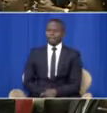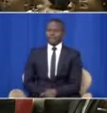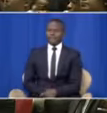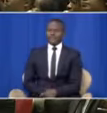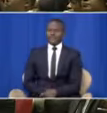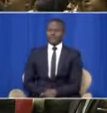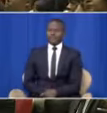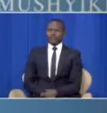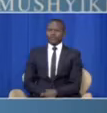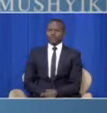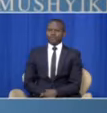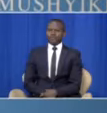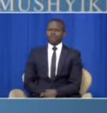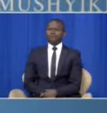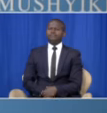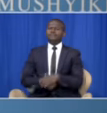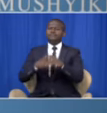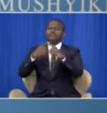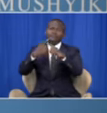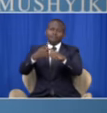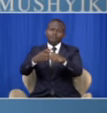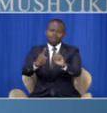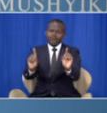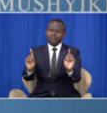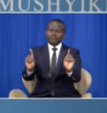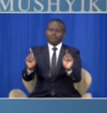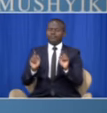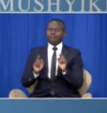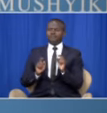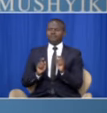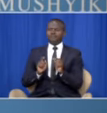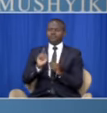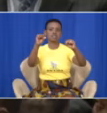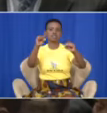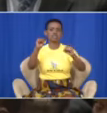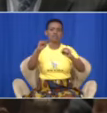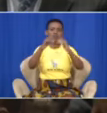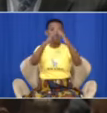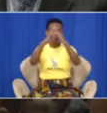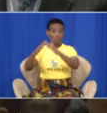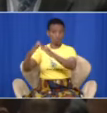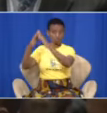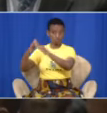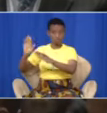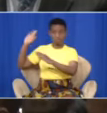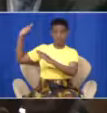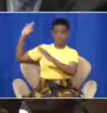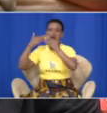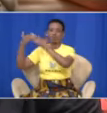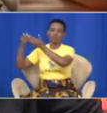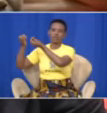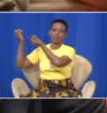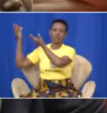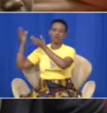2 Perezida wa Repubulika Paul Kagame yavuze ko umushyikirano ari urwego rw'umwihariko rw'u Rwanda uhuza abanyarwanda kugira